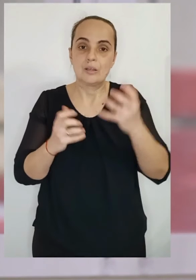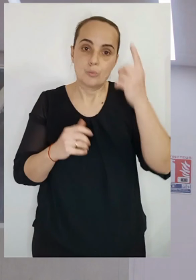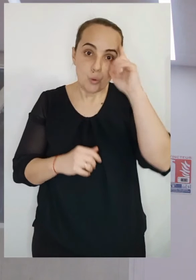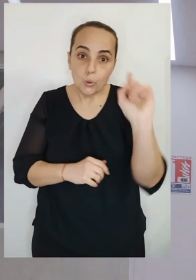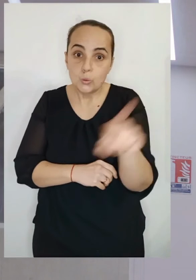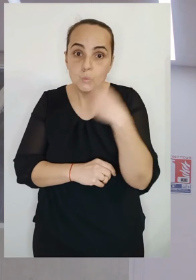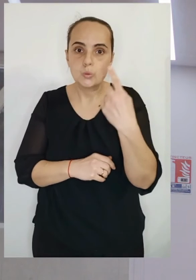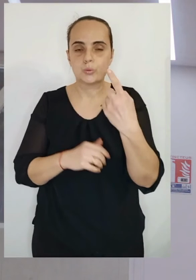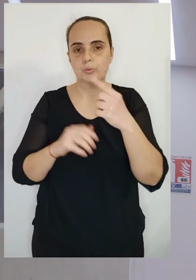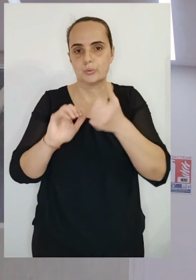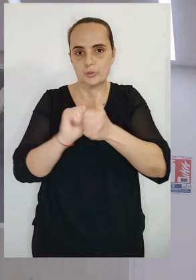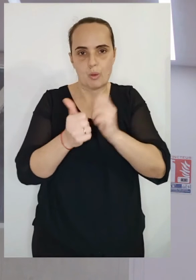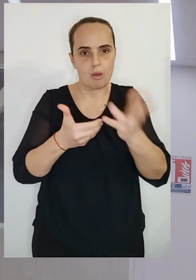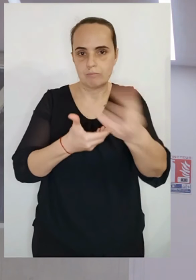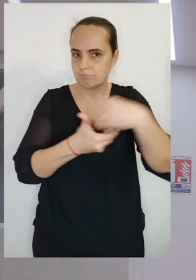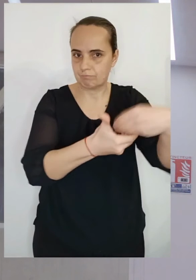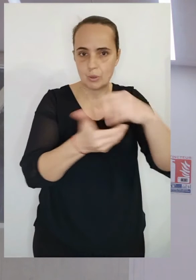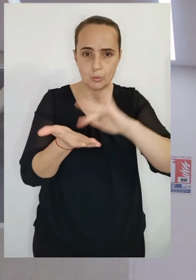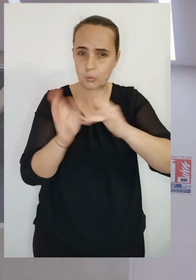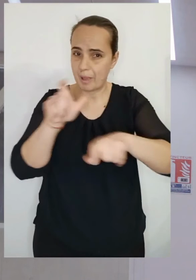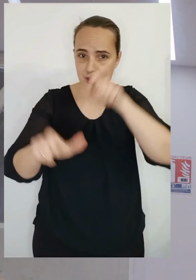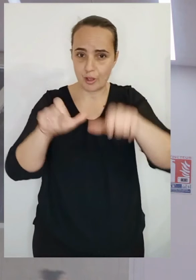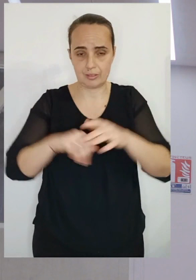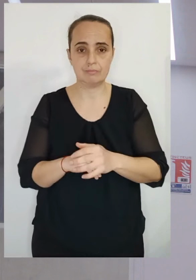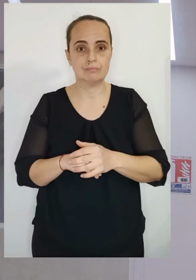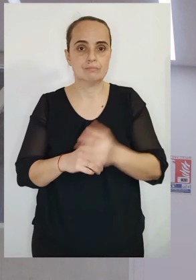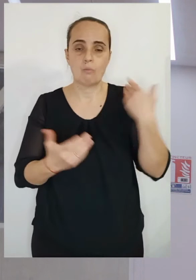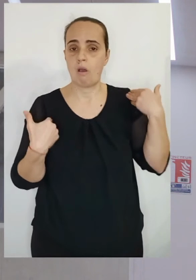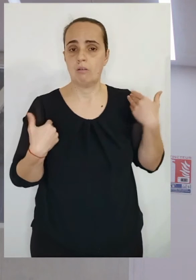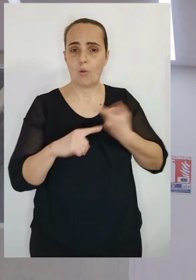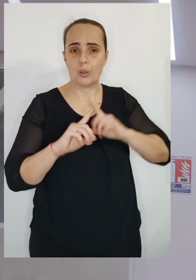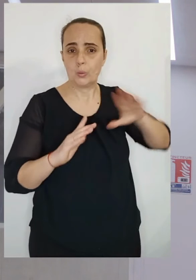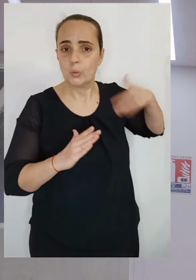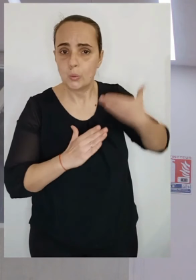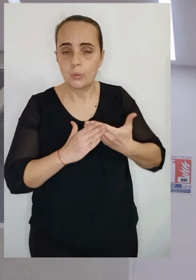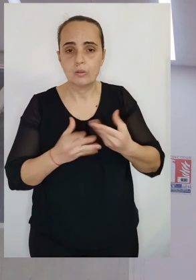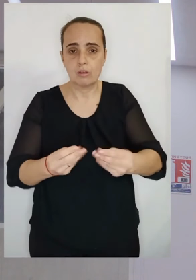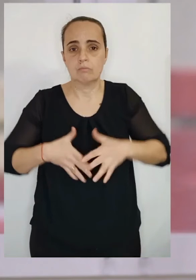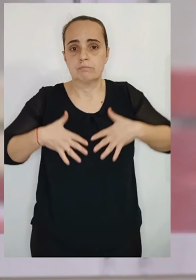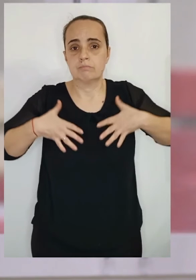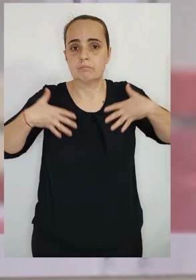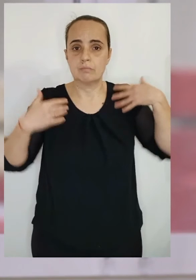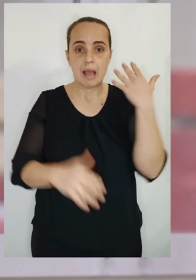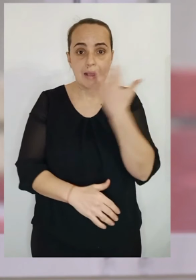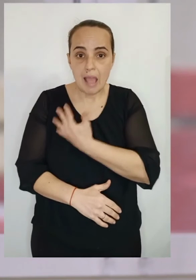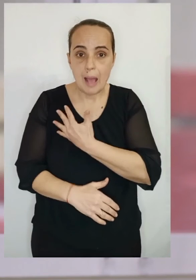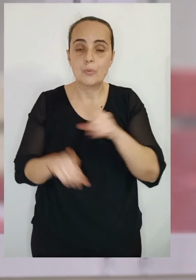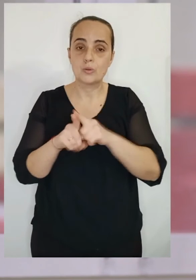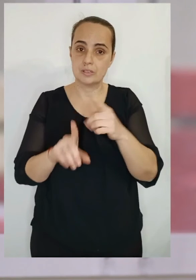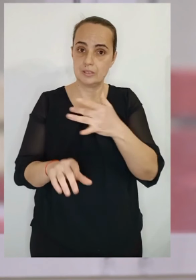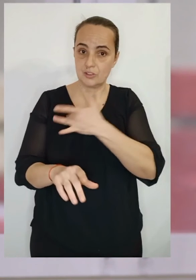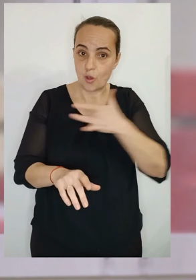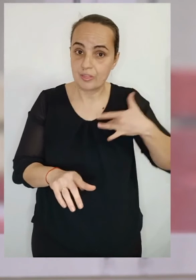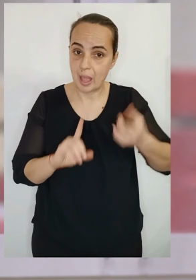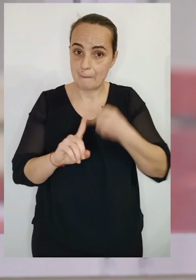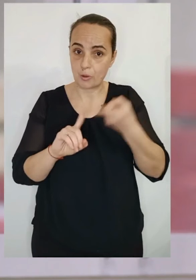pour tous. Voilà, moi depuis toujours, je suis convaincue que le sport, ça apporte beaucoup aussi en termes de bien-être, en termes de santé.